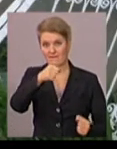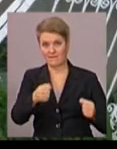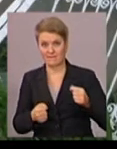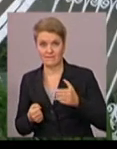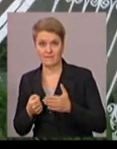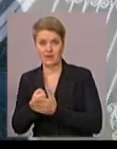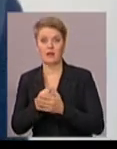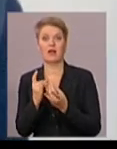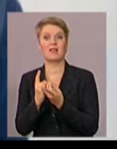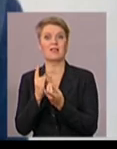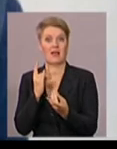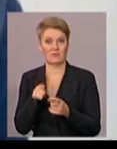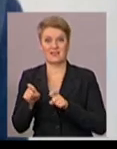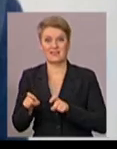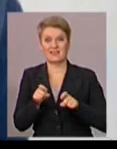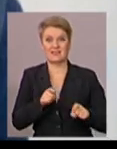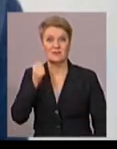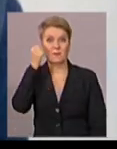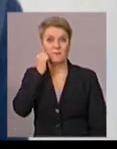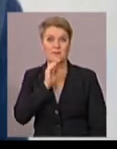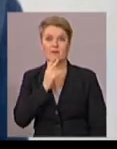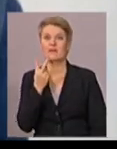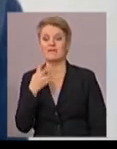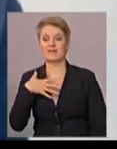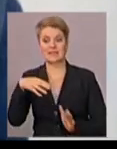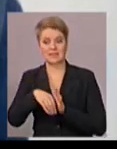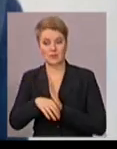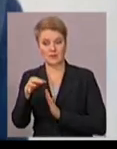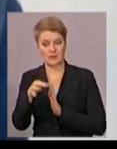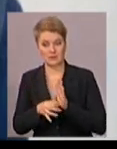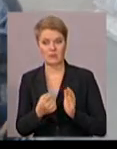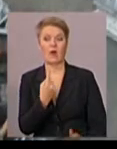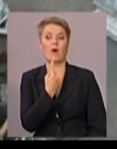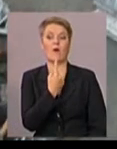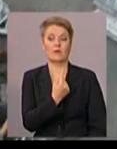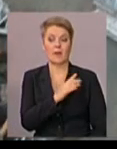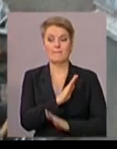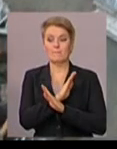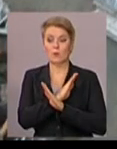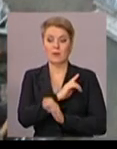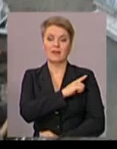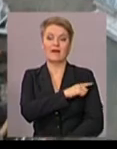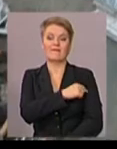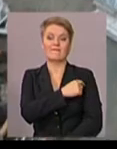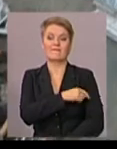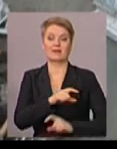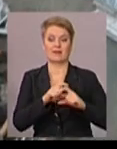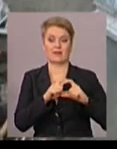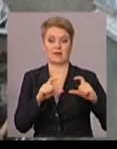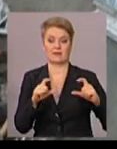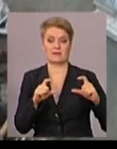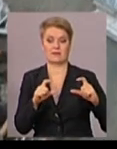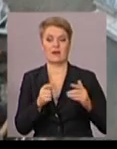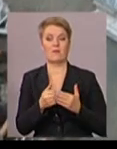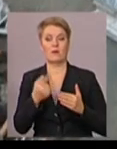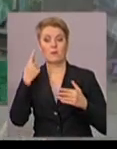у лавку, де сиділи пенсіонерки. 2 жінки загинули на місці, 1 померла у лікарні, повідомили в поліції Одещини. За